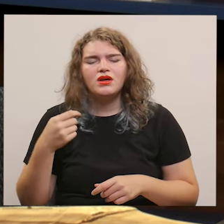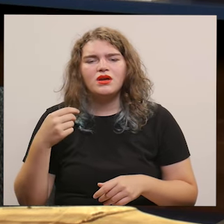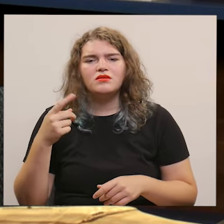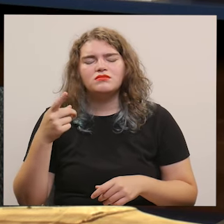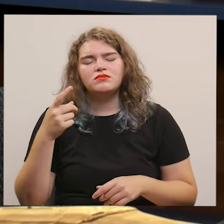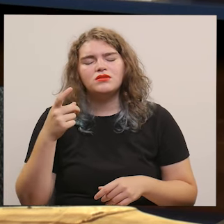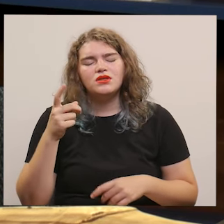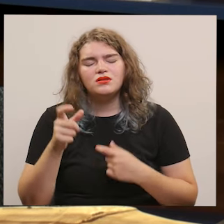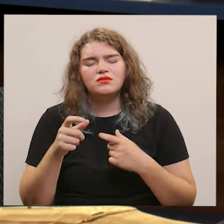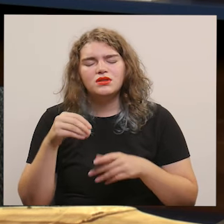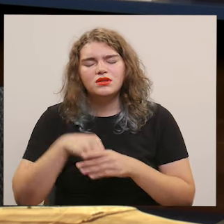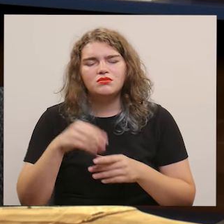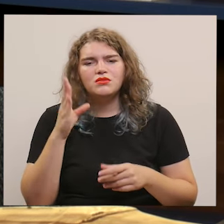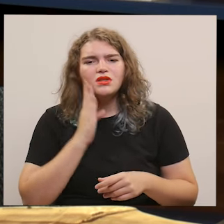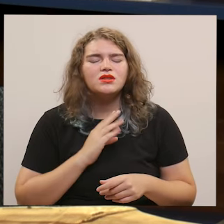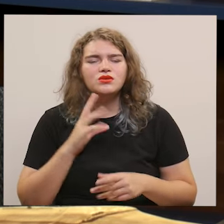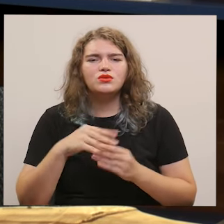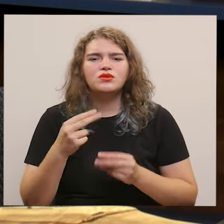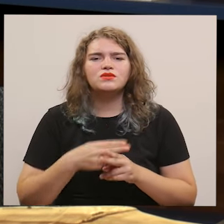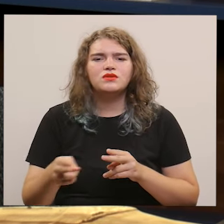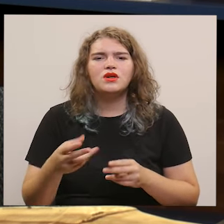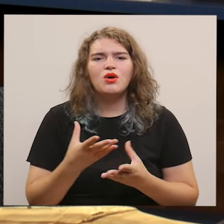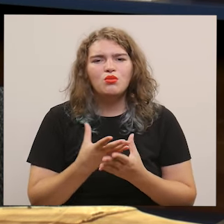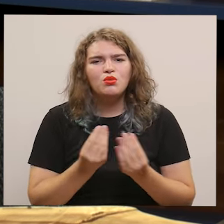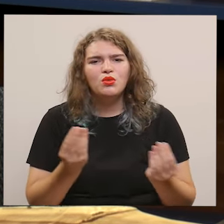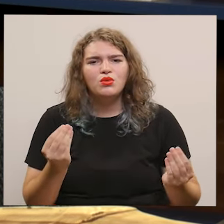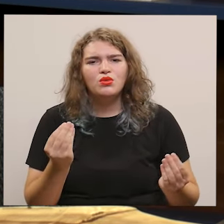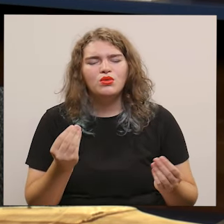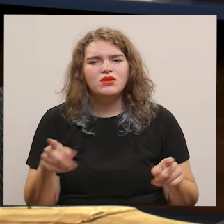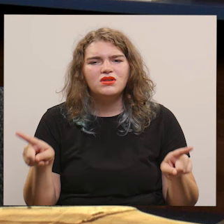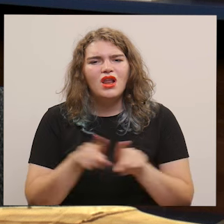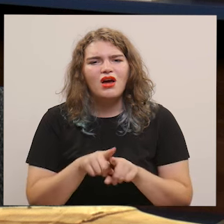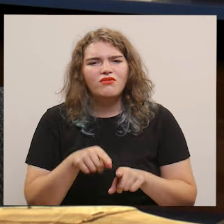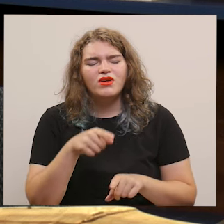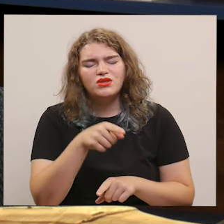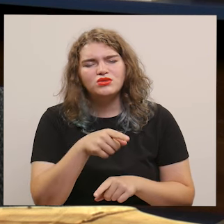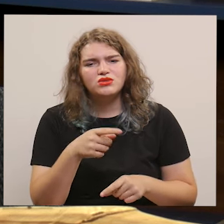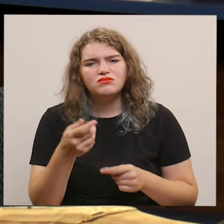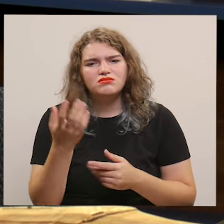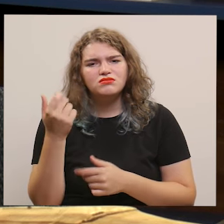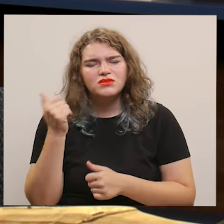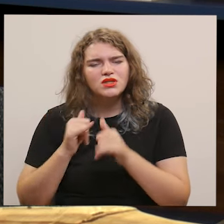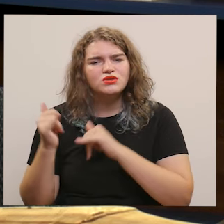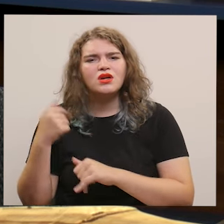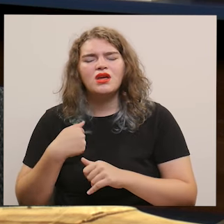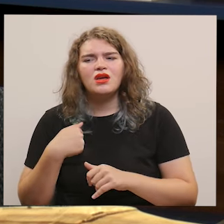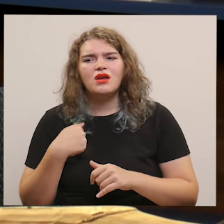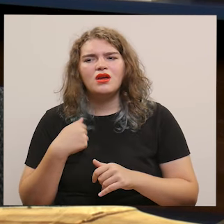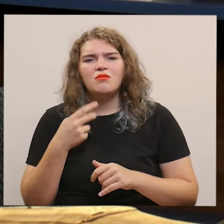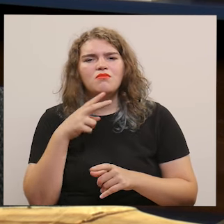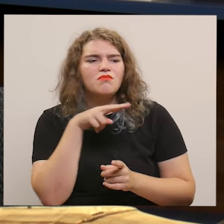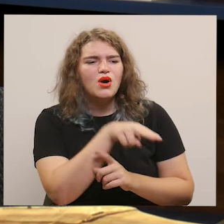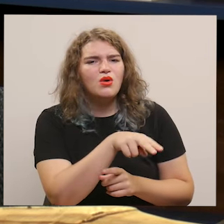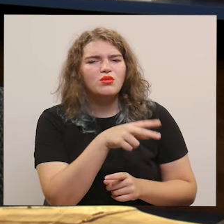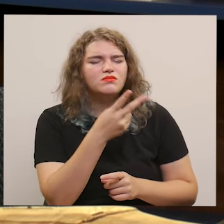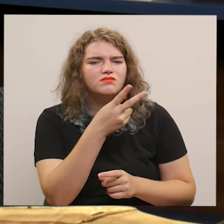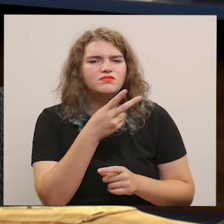așa mi-a spus să mă uit și în trecutul ei. Și atunci a fost momentul în care eu am început să mă uit și în trecutul ei